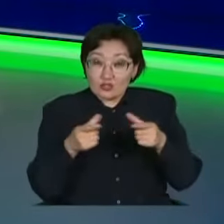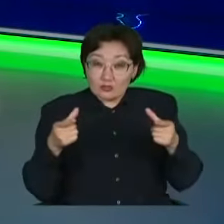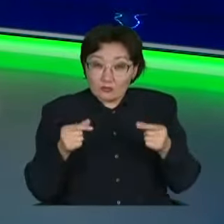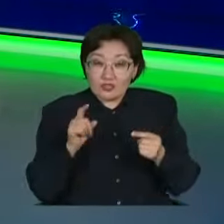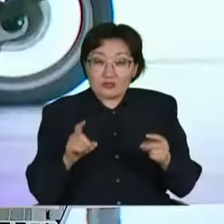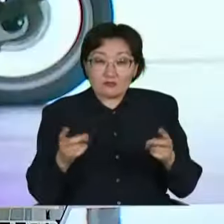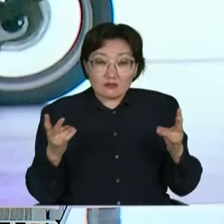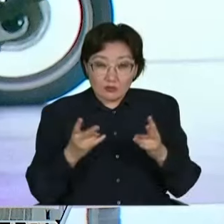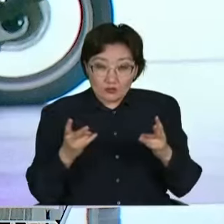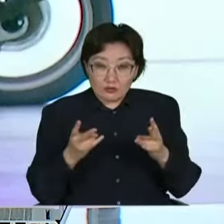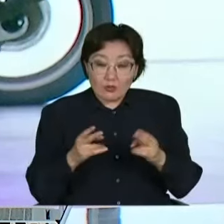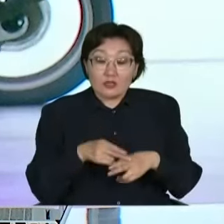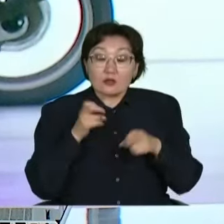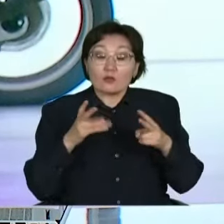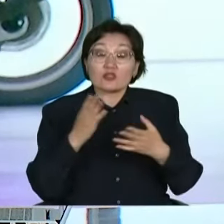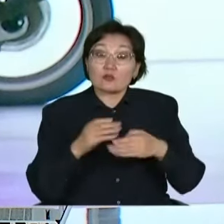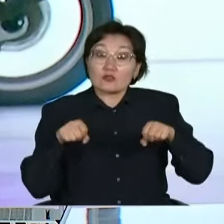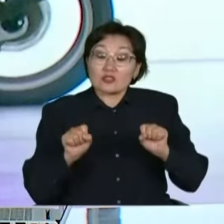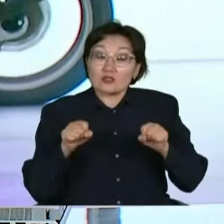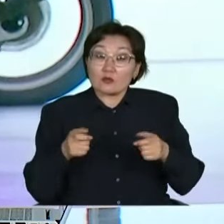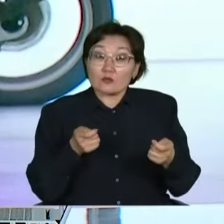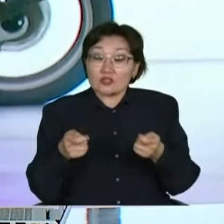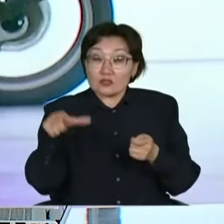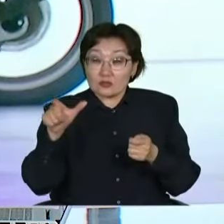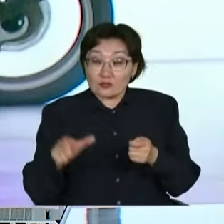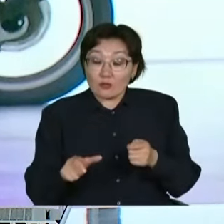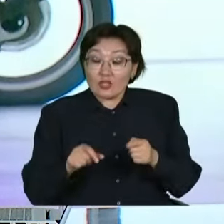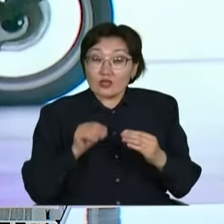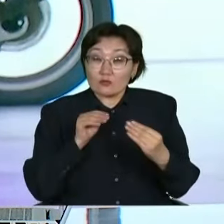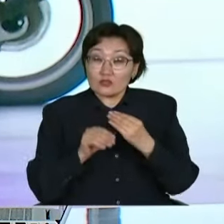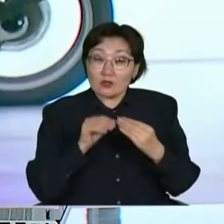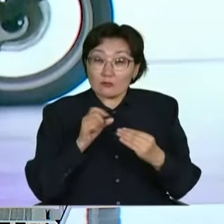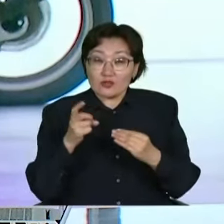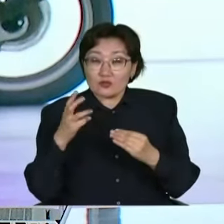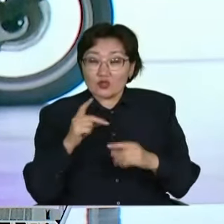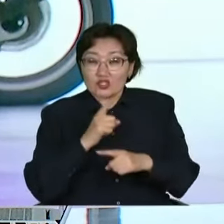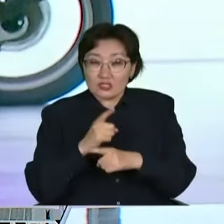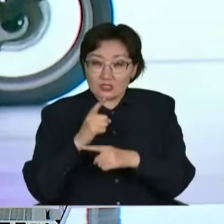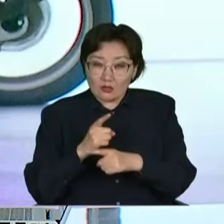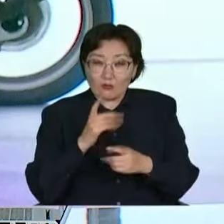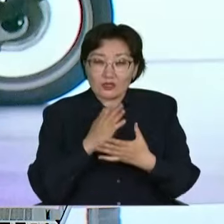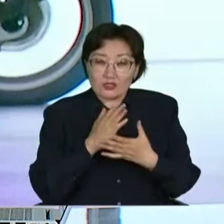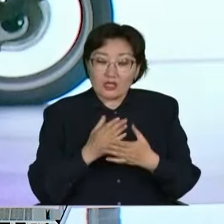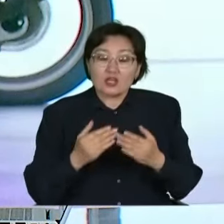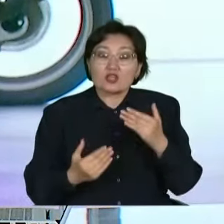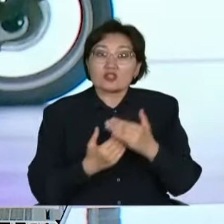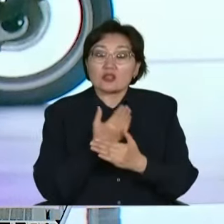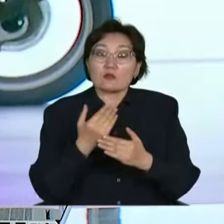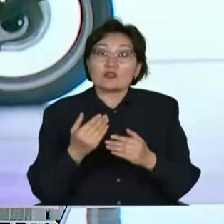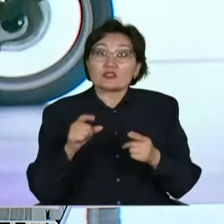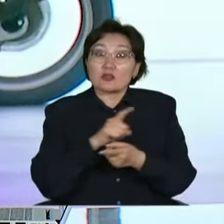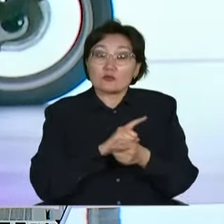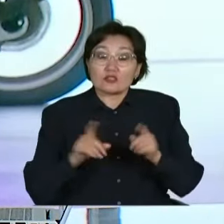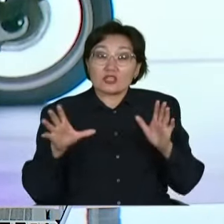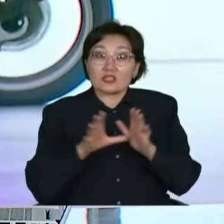талап етіледі. Қауіпті саналатын көлік түрін тізгіндейтіндерге қозғалыс кезінде бірқатар шектеу қойылып отыр. Жаңашылдық электронды